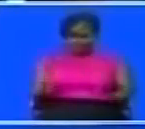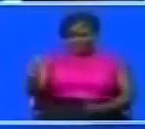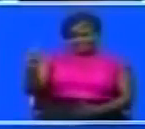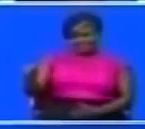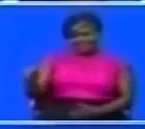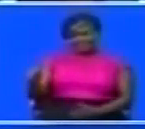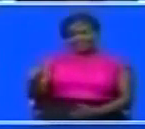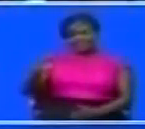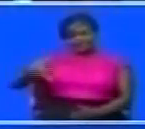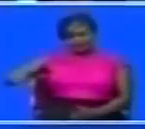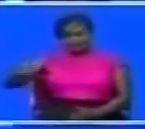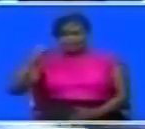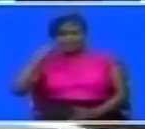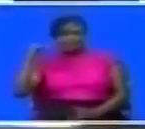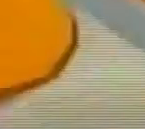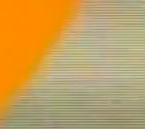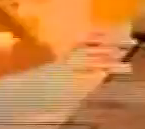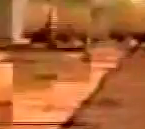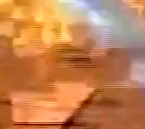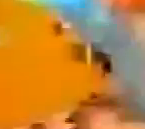News, County ya Nakuru.